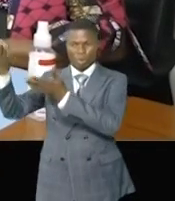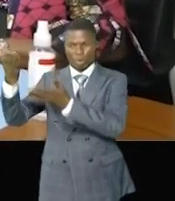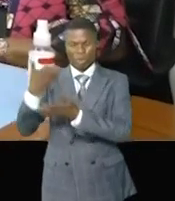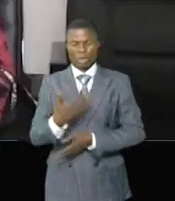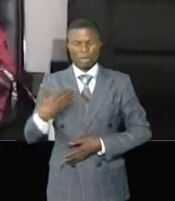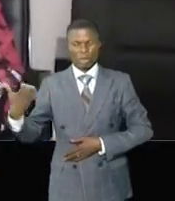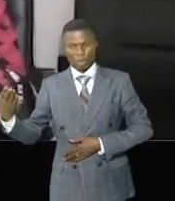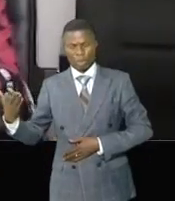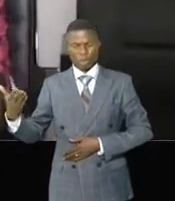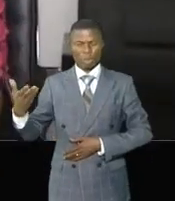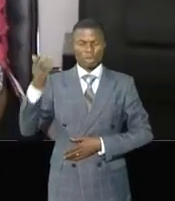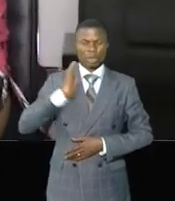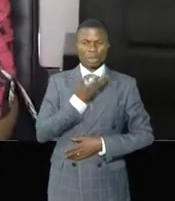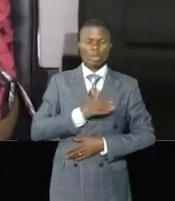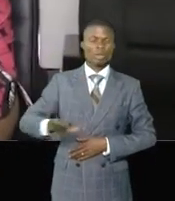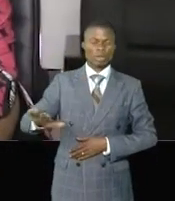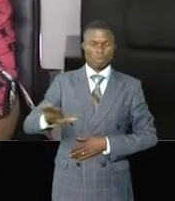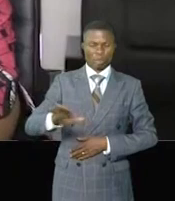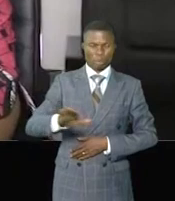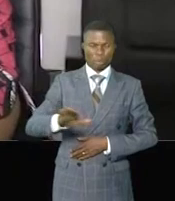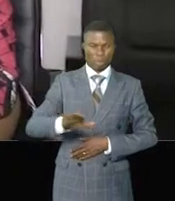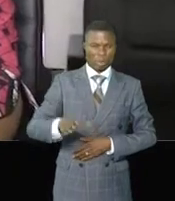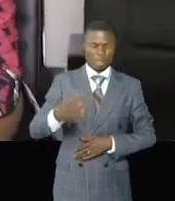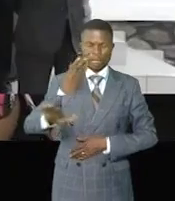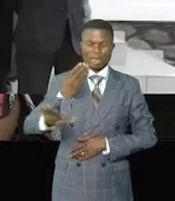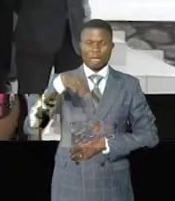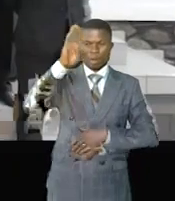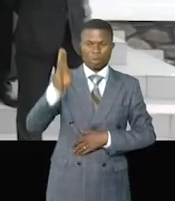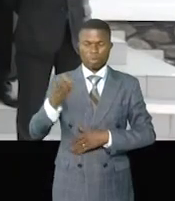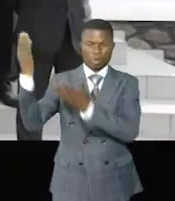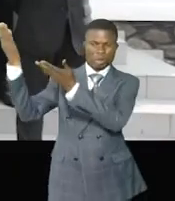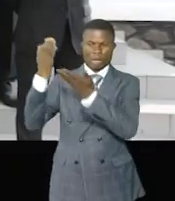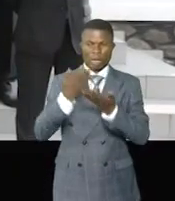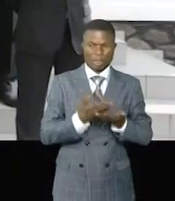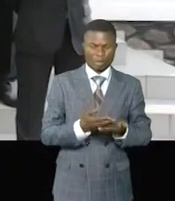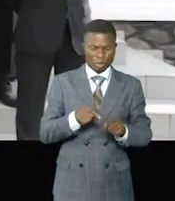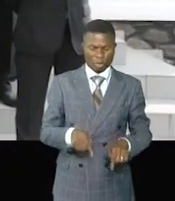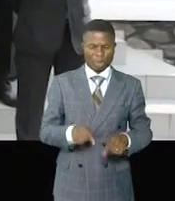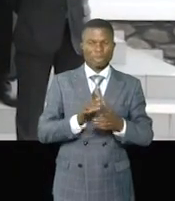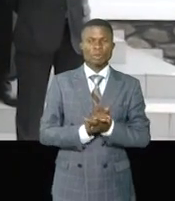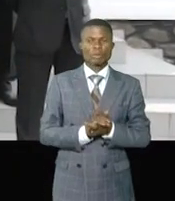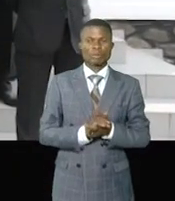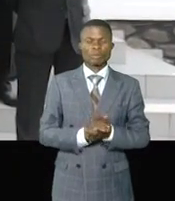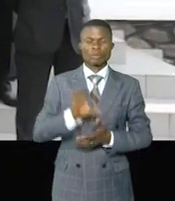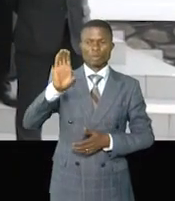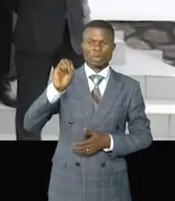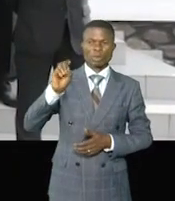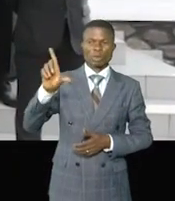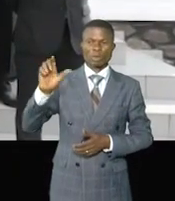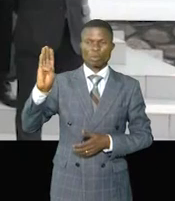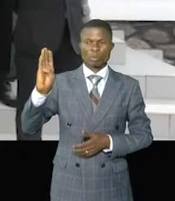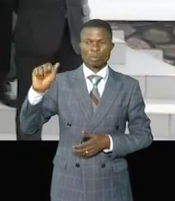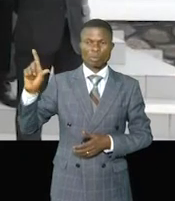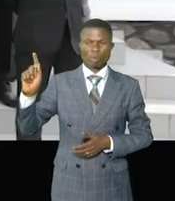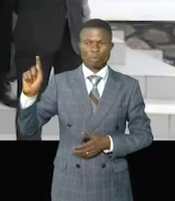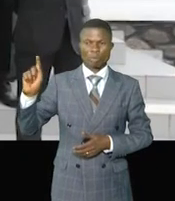de 9,4% des importations. Le cobalt, l'étain et l'argent